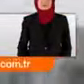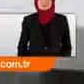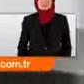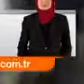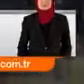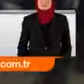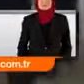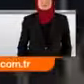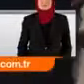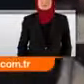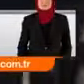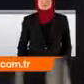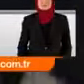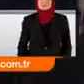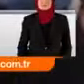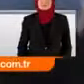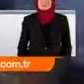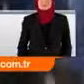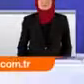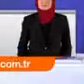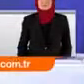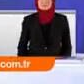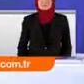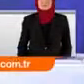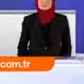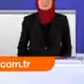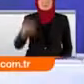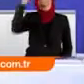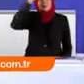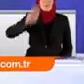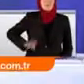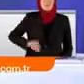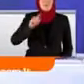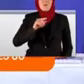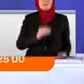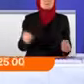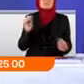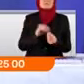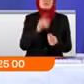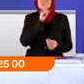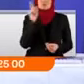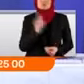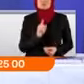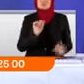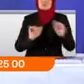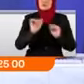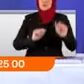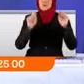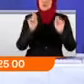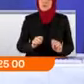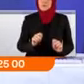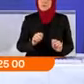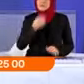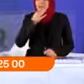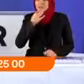duymadım dedim İmam olsam oranlarını savunduğu ikna da zorlanınca üstü bu